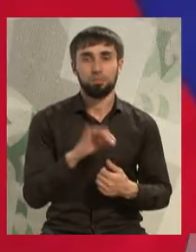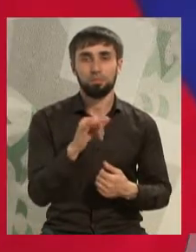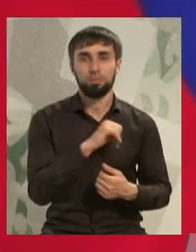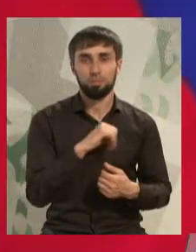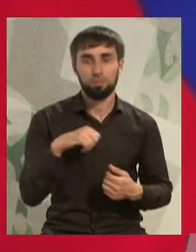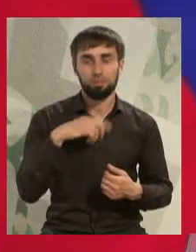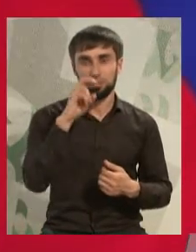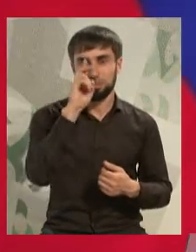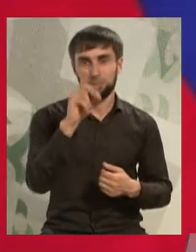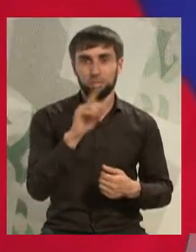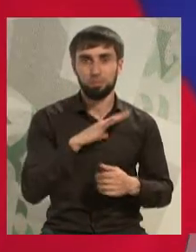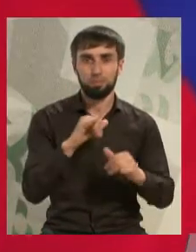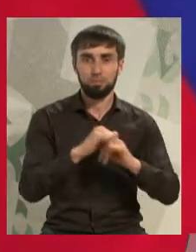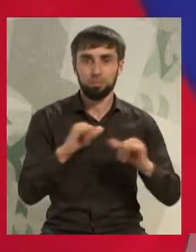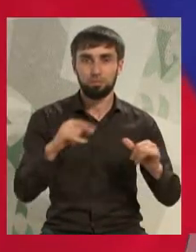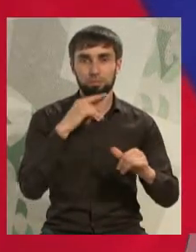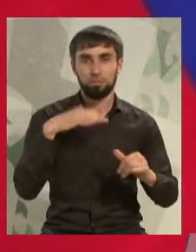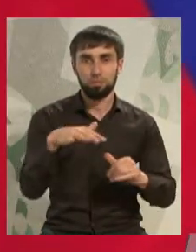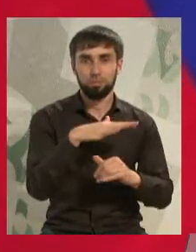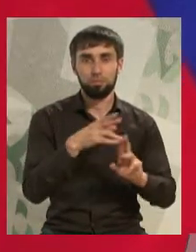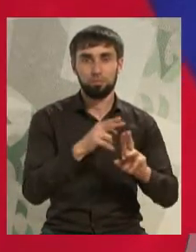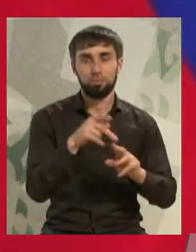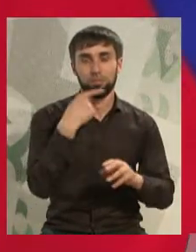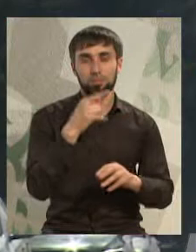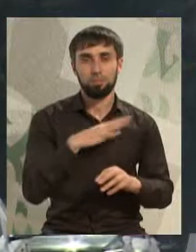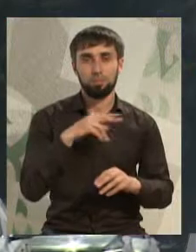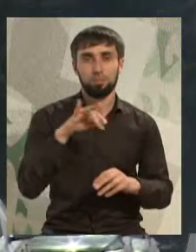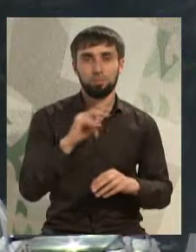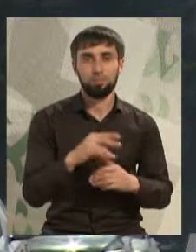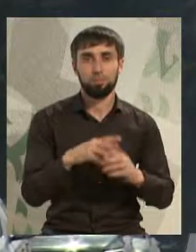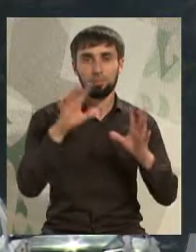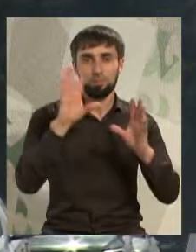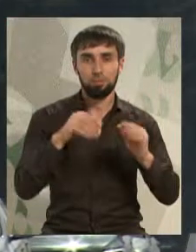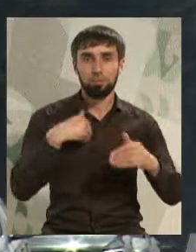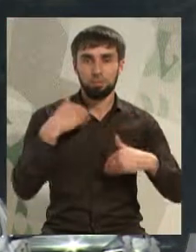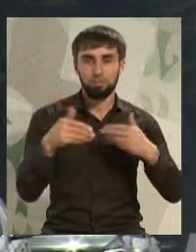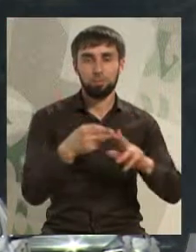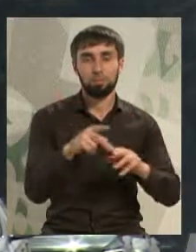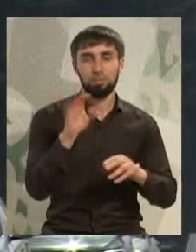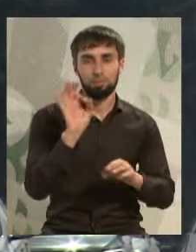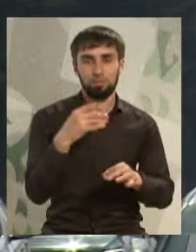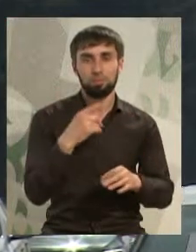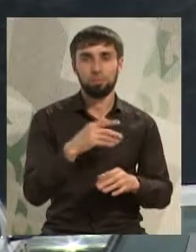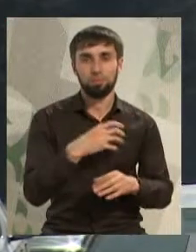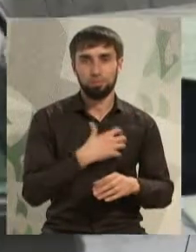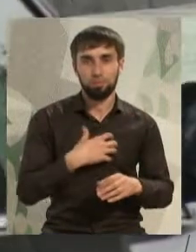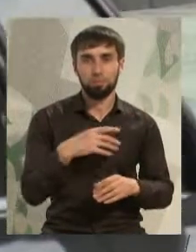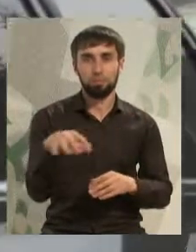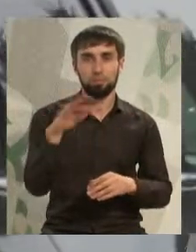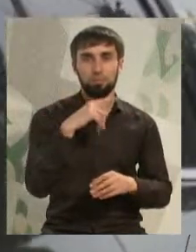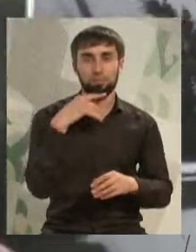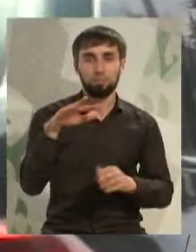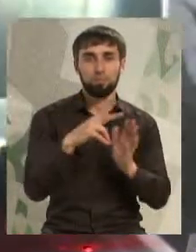государство предпринимает для развития страны, отметил глава государства. Все предложения считают важными 80% опрошенных во